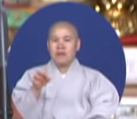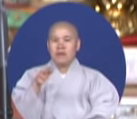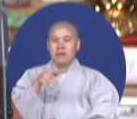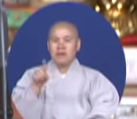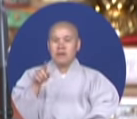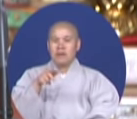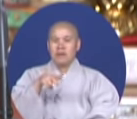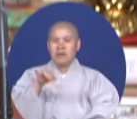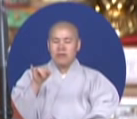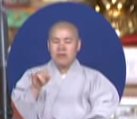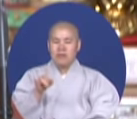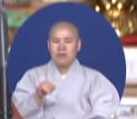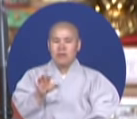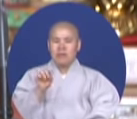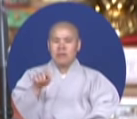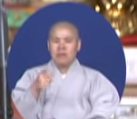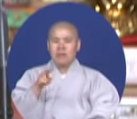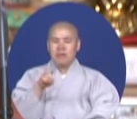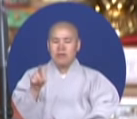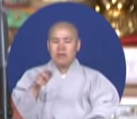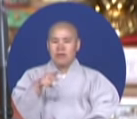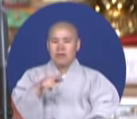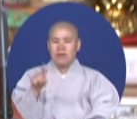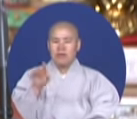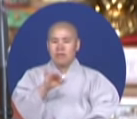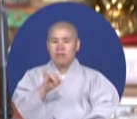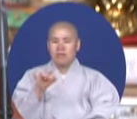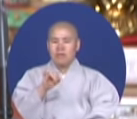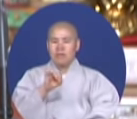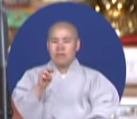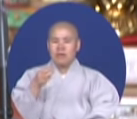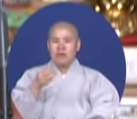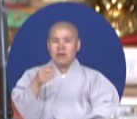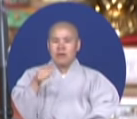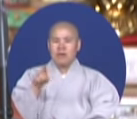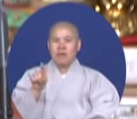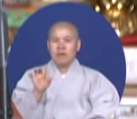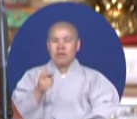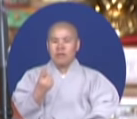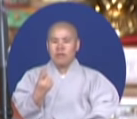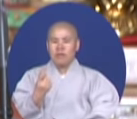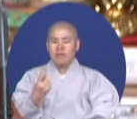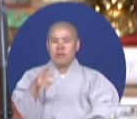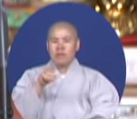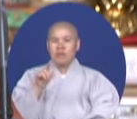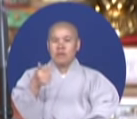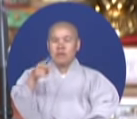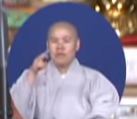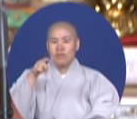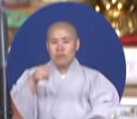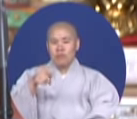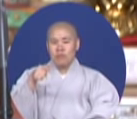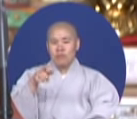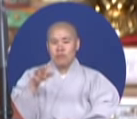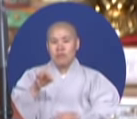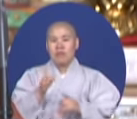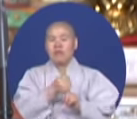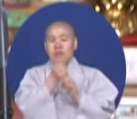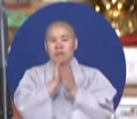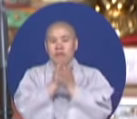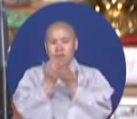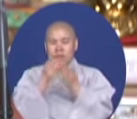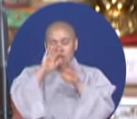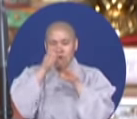악음지성묘지는 원사자비 밀가호. 어디 나오죠? 이 말씀이? 전수경에 나오죠? 바로